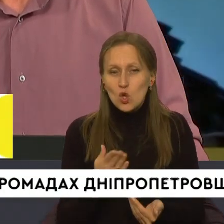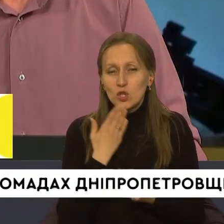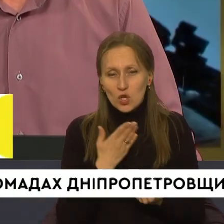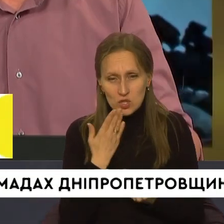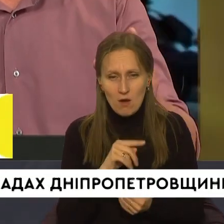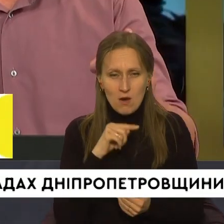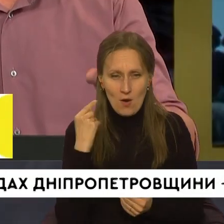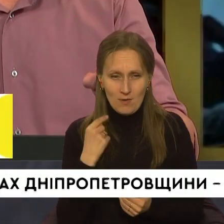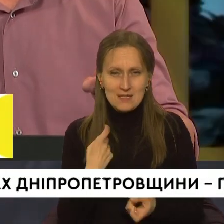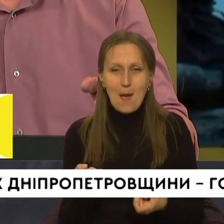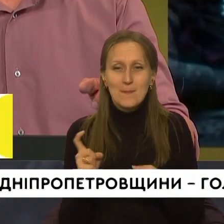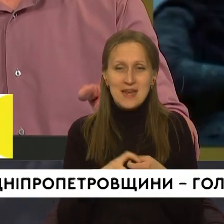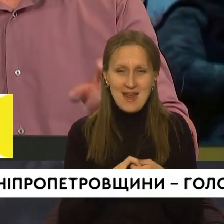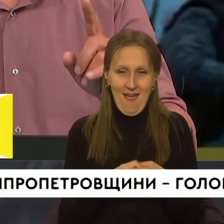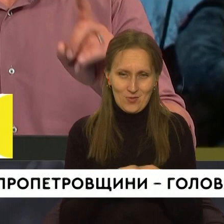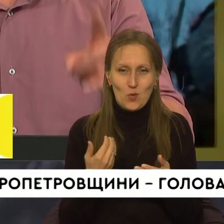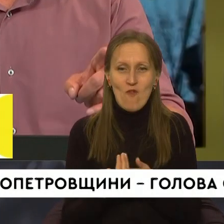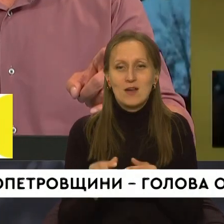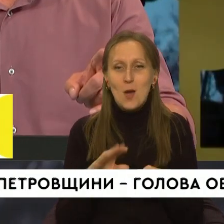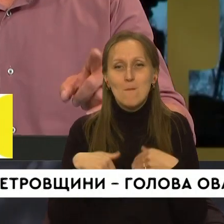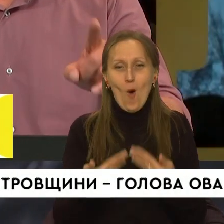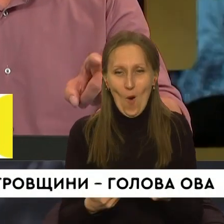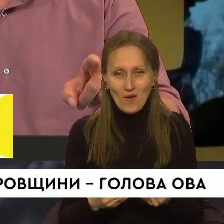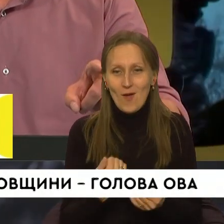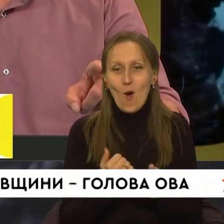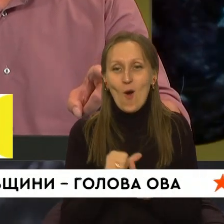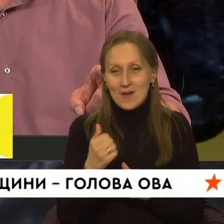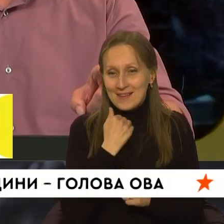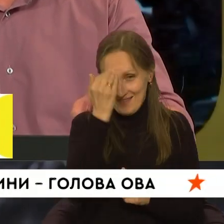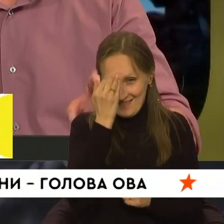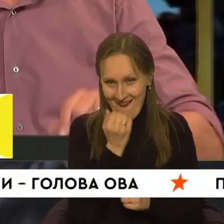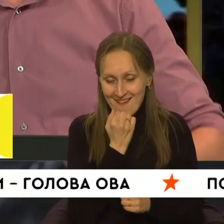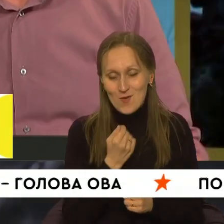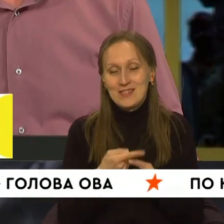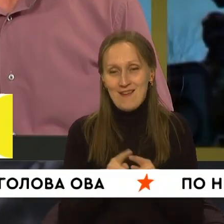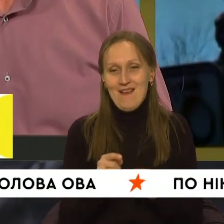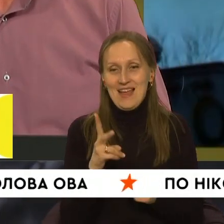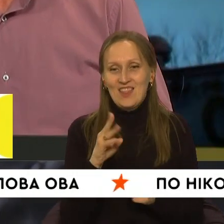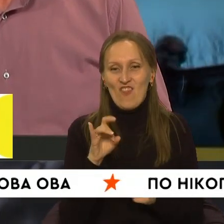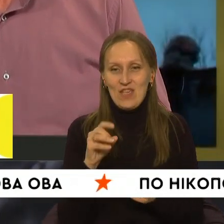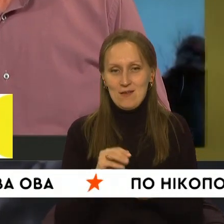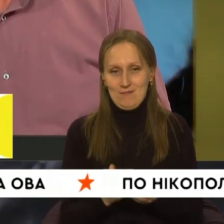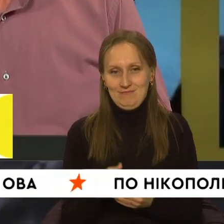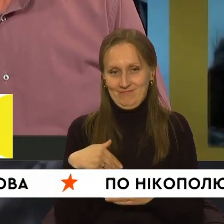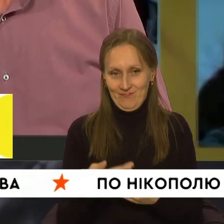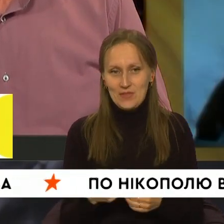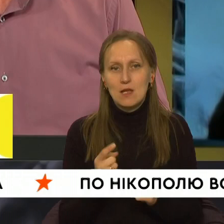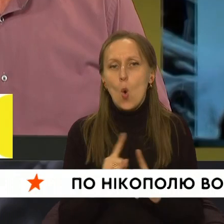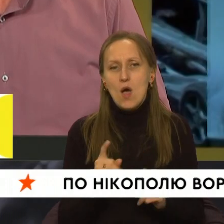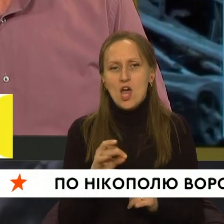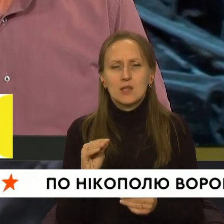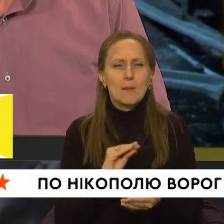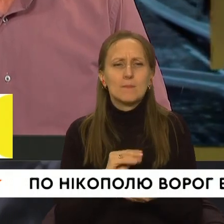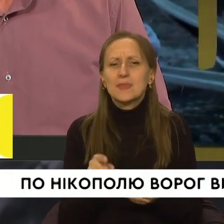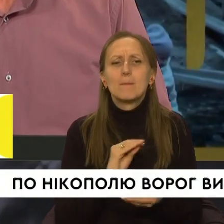на жаль, росіяни. Я приєднуюся до ваших порад і окремо вам дякую за посилання на цей твір. Це унікальна річ, там